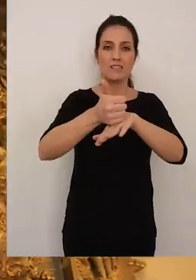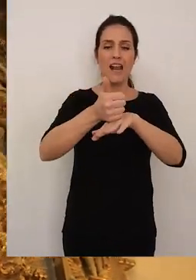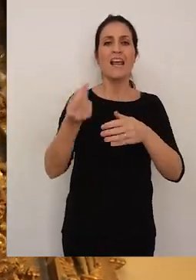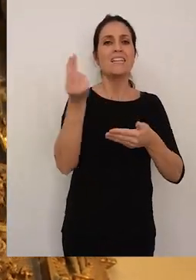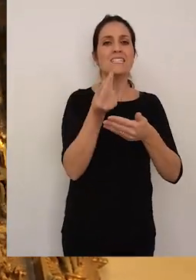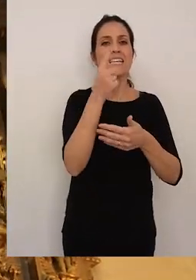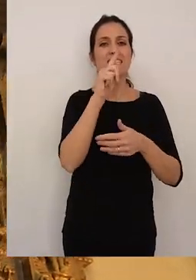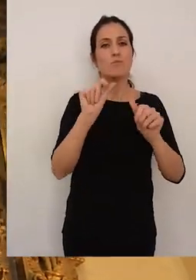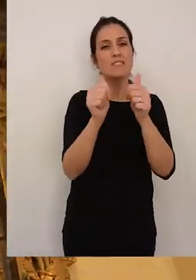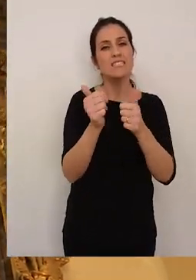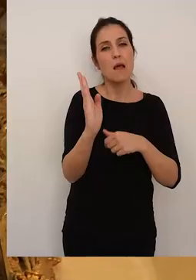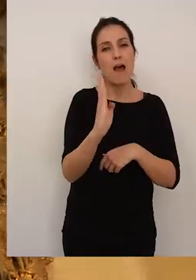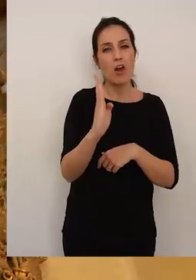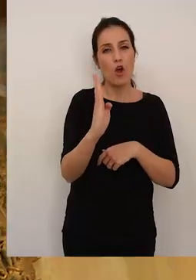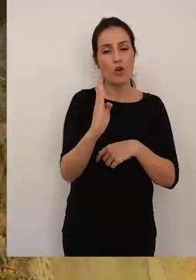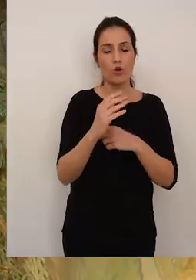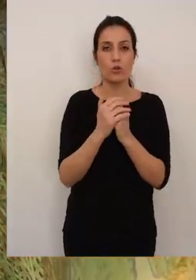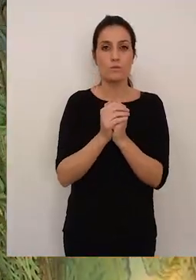barocchi.